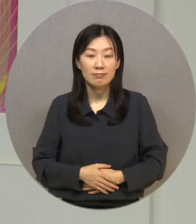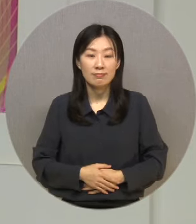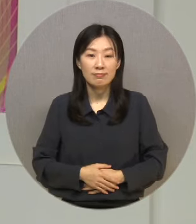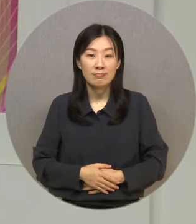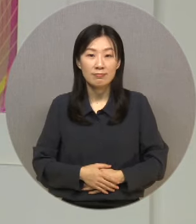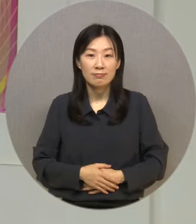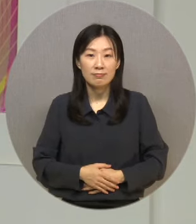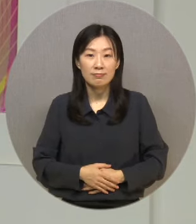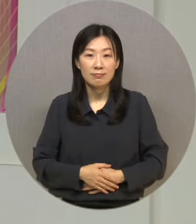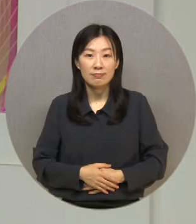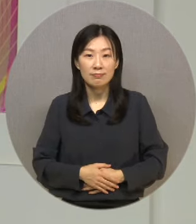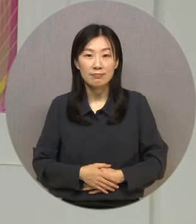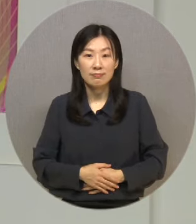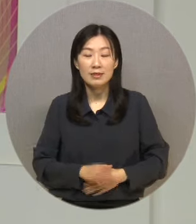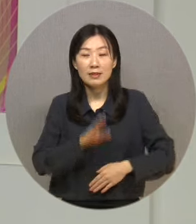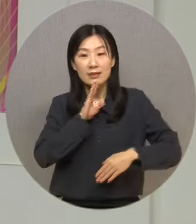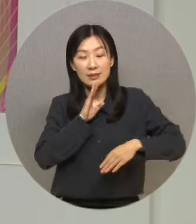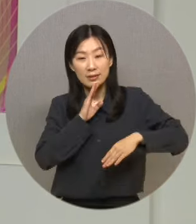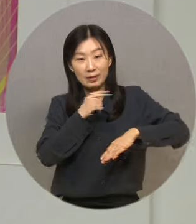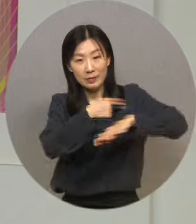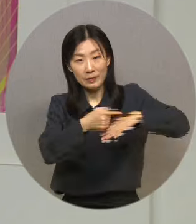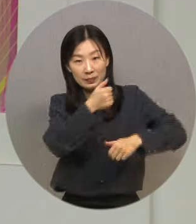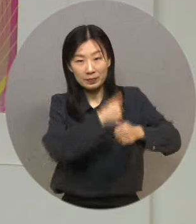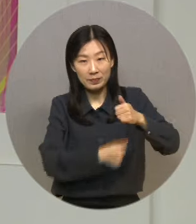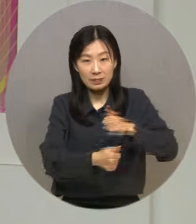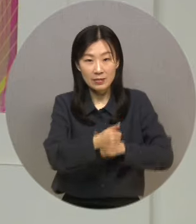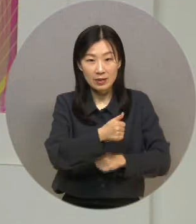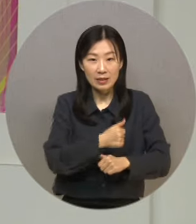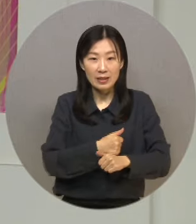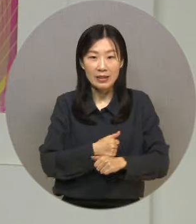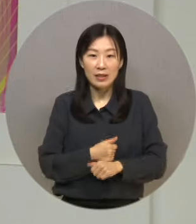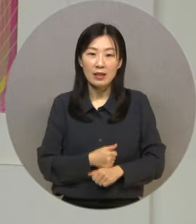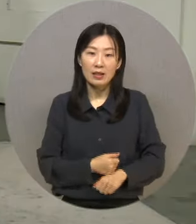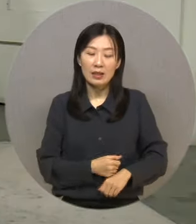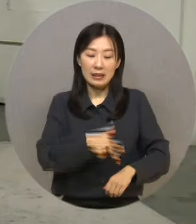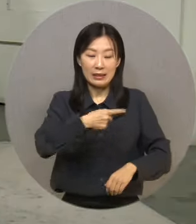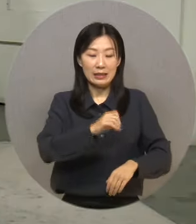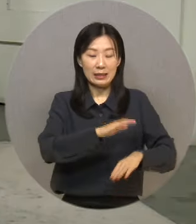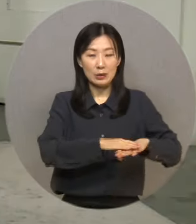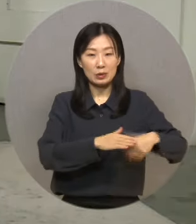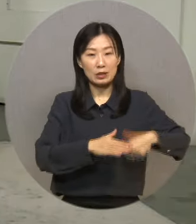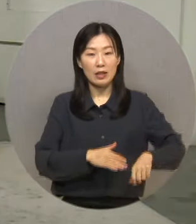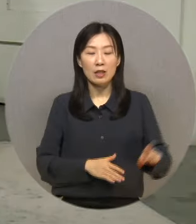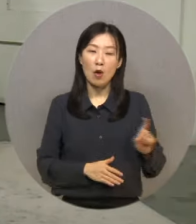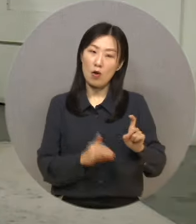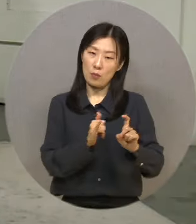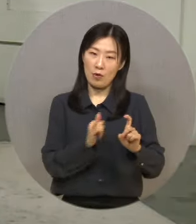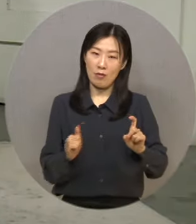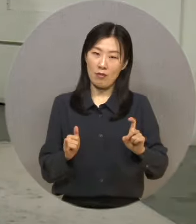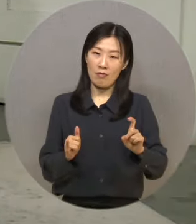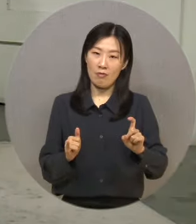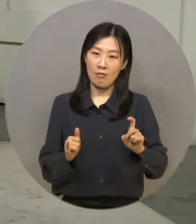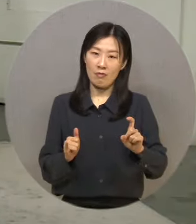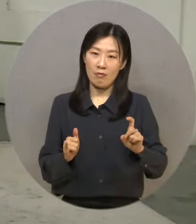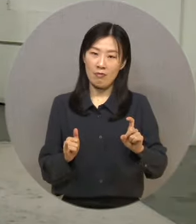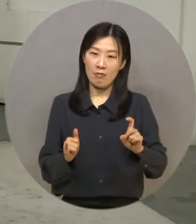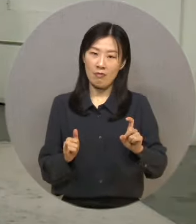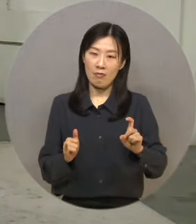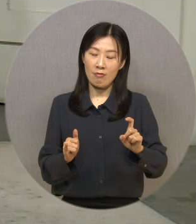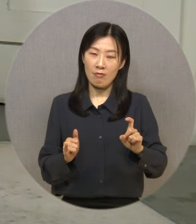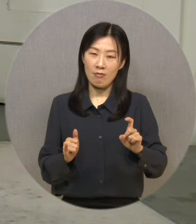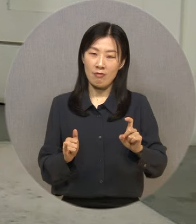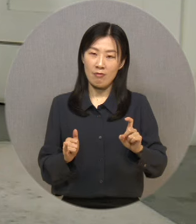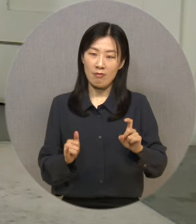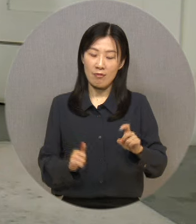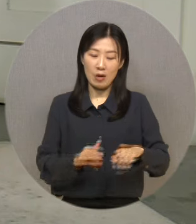있고 직계손으로 해서 이제 증손자가 한 10명 정도 되고 예. 야, 너무 많아서 기분 못하시네. 증손자가